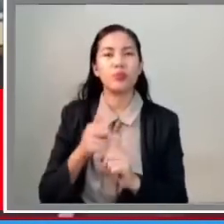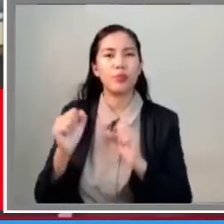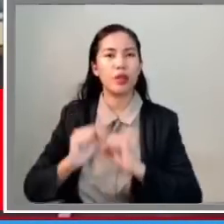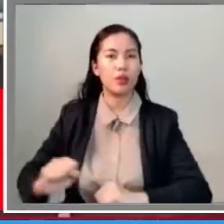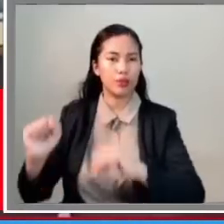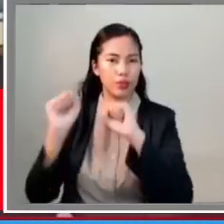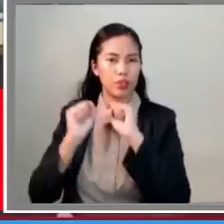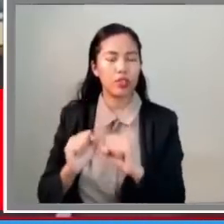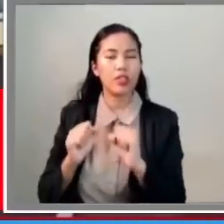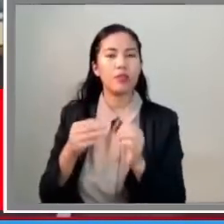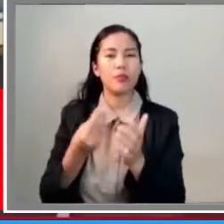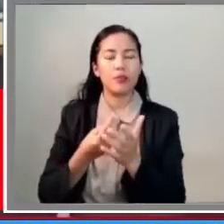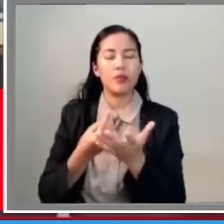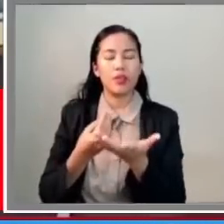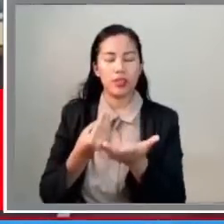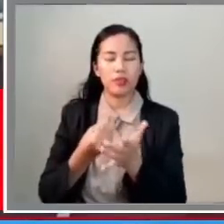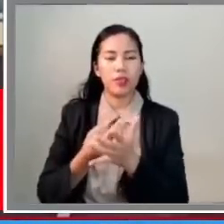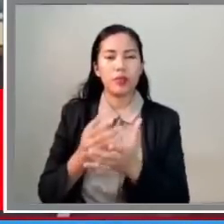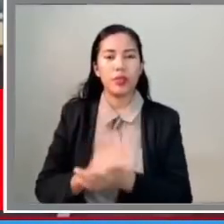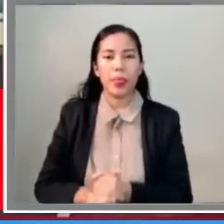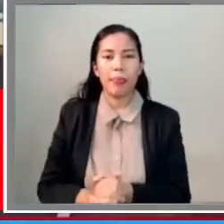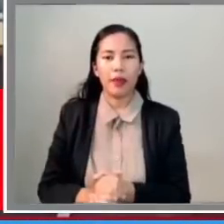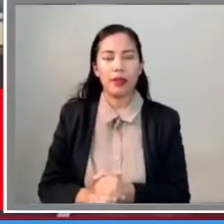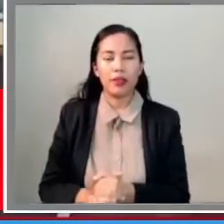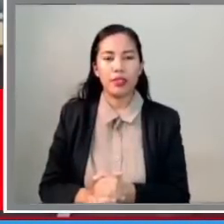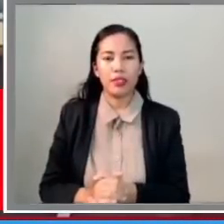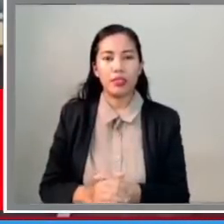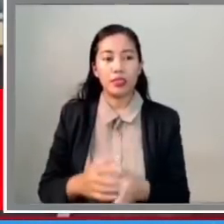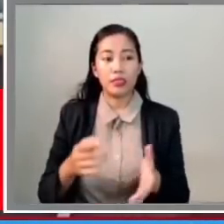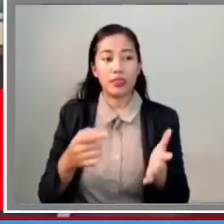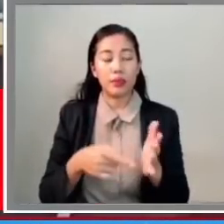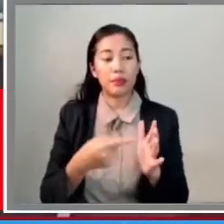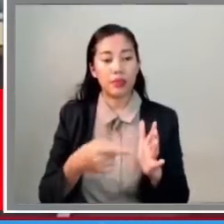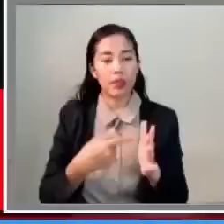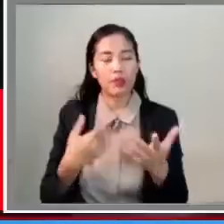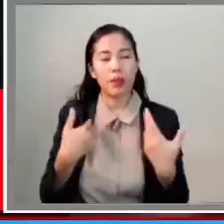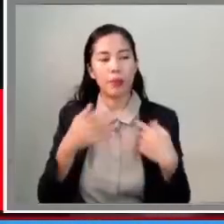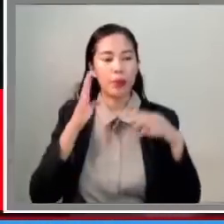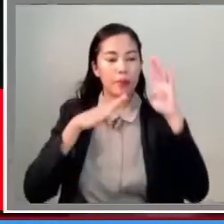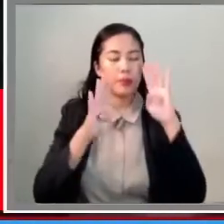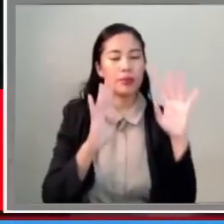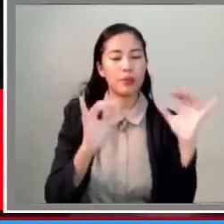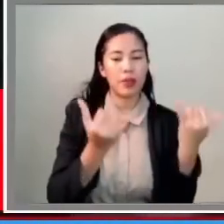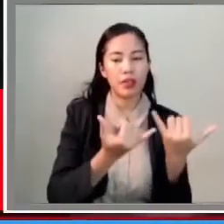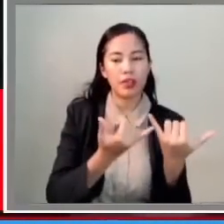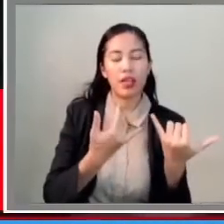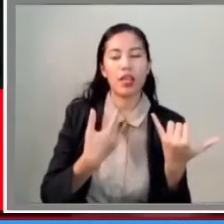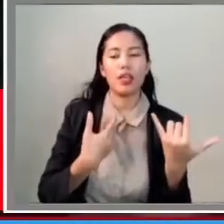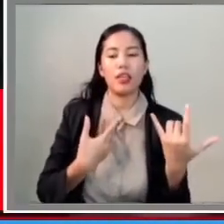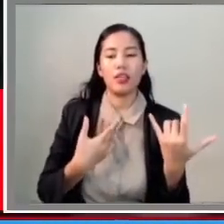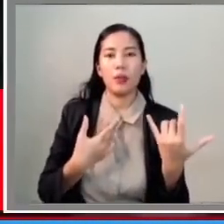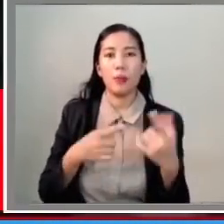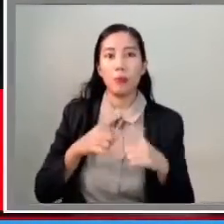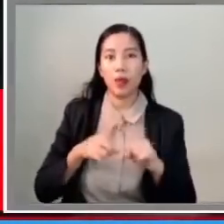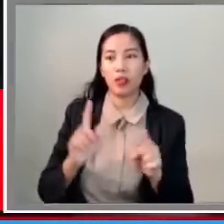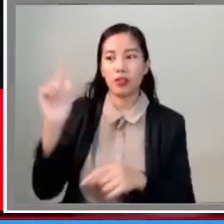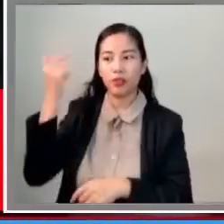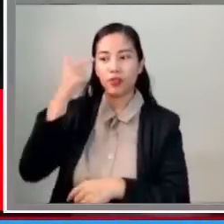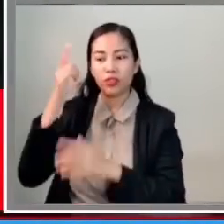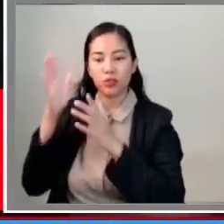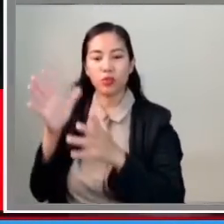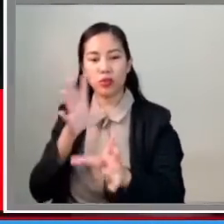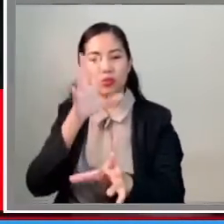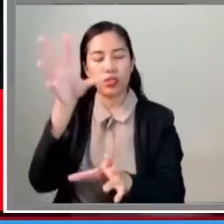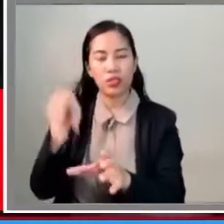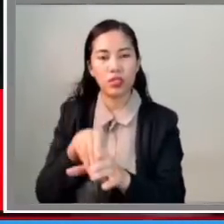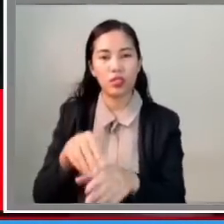lang e minsan kailangan gobernador pa ang tatawag. Pag tebes aniya ang kalaban, walang abogadong tatanggap ng kaso. Minsan pa nga